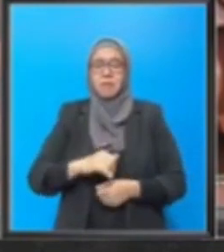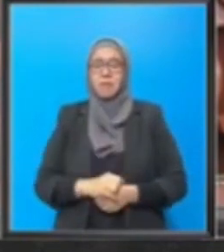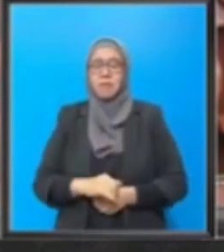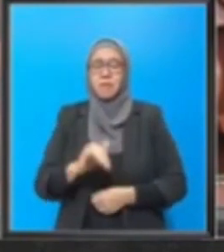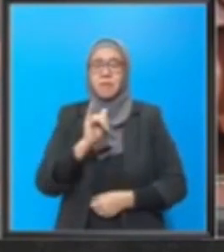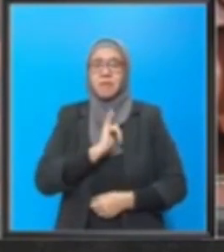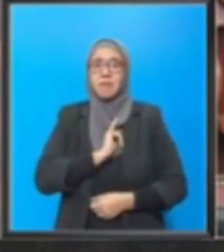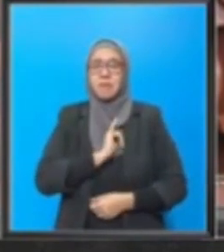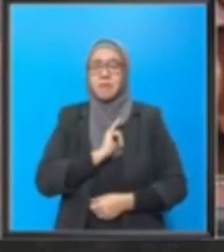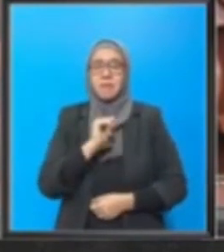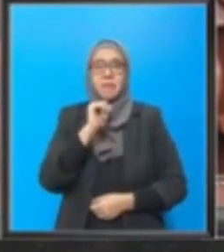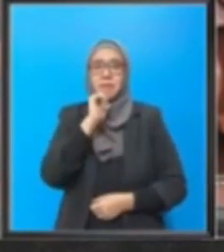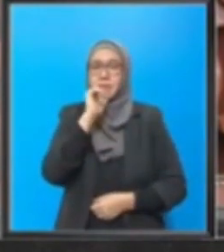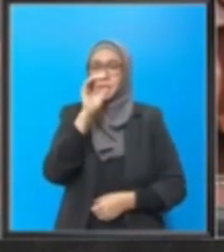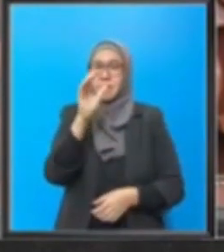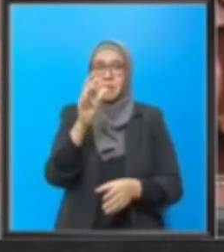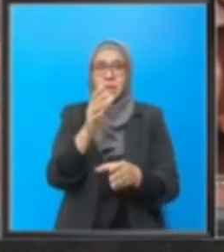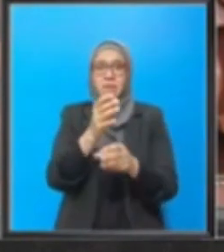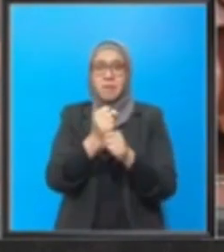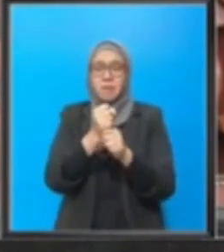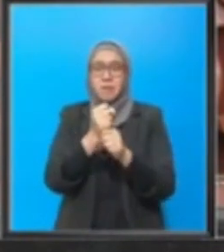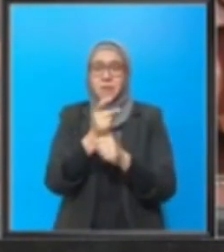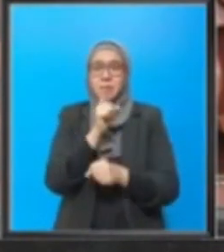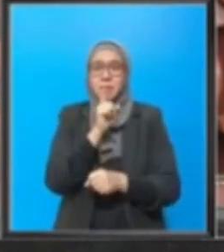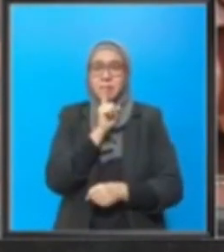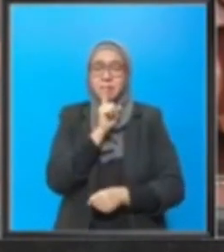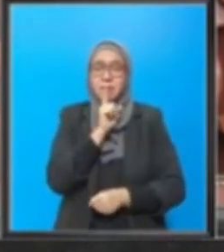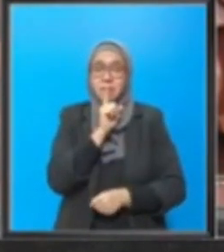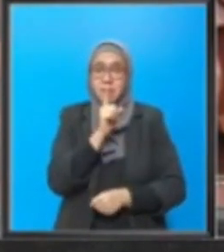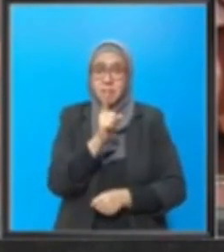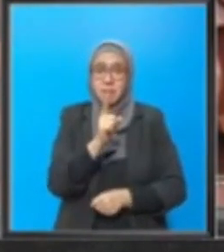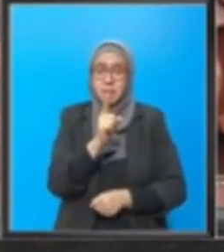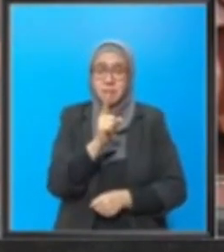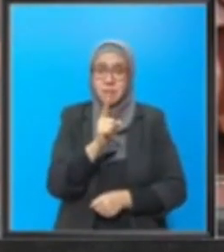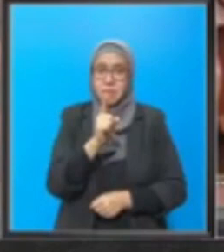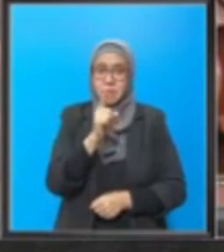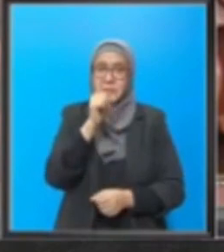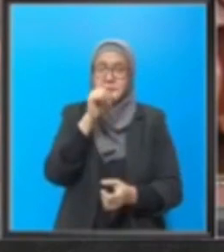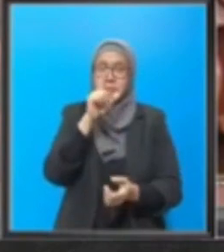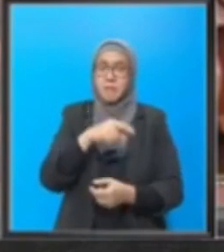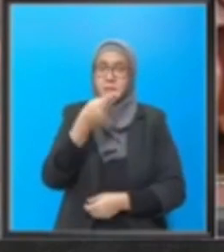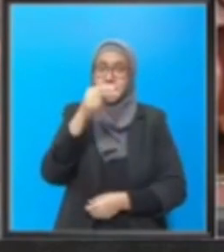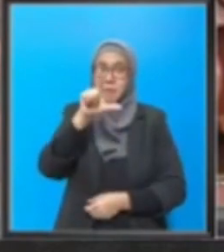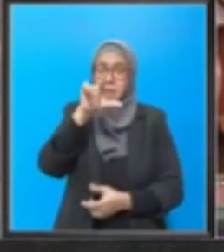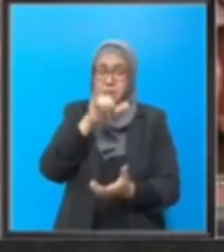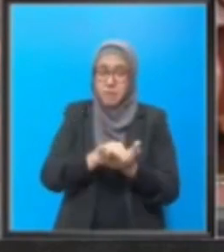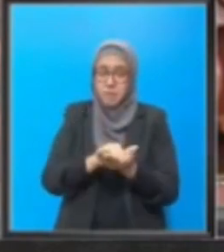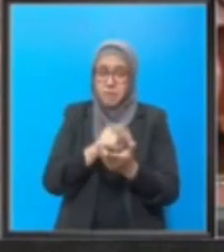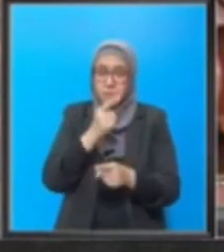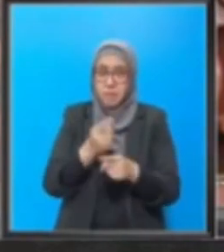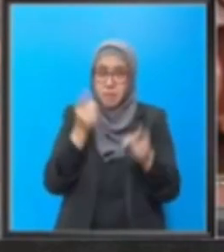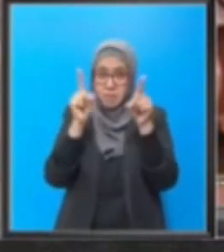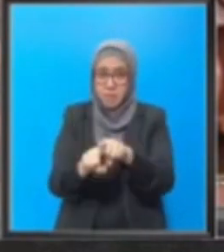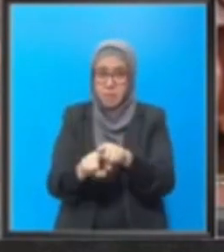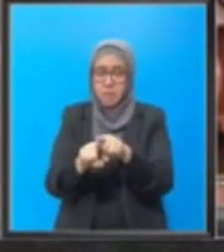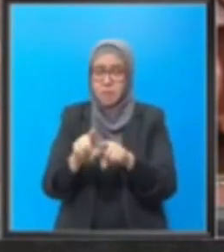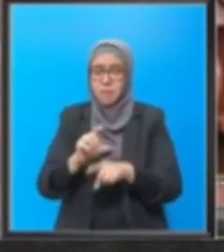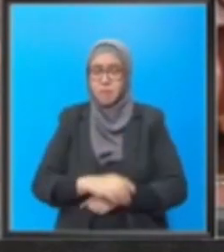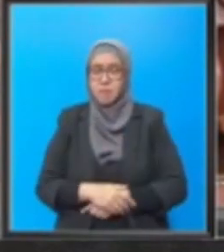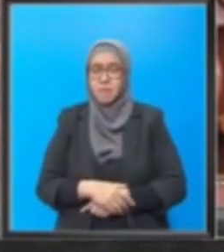tidak dapat pastikan Sejak saya tidak dapat Pastikan semua Depok karet tersebut berlaku jadi